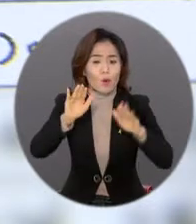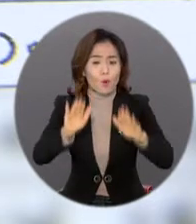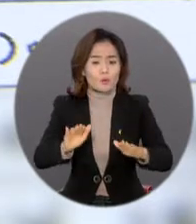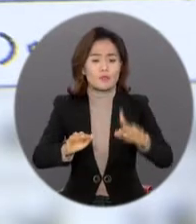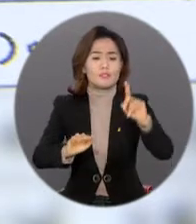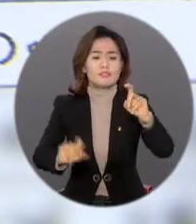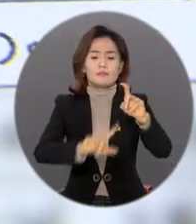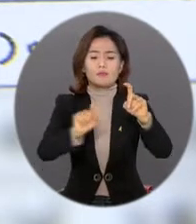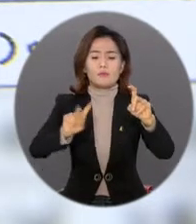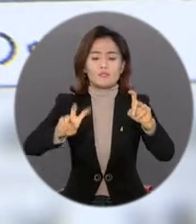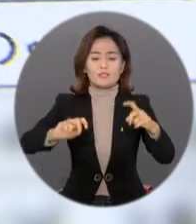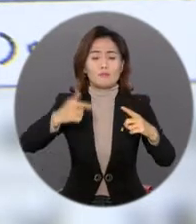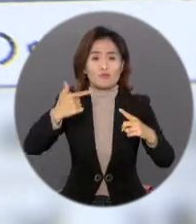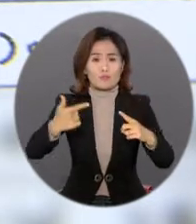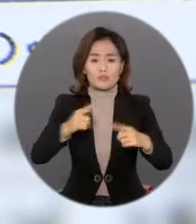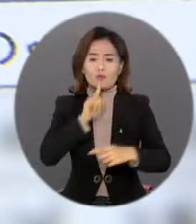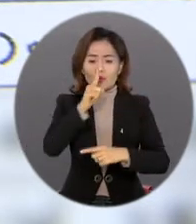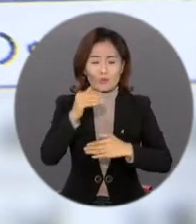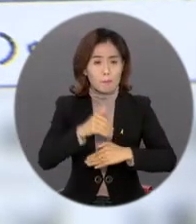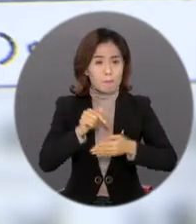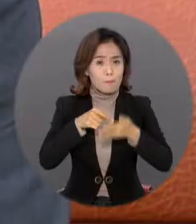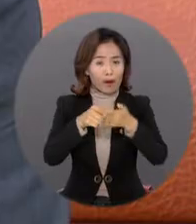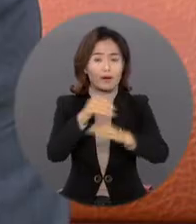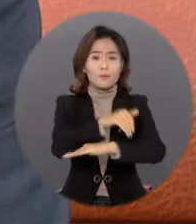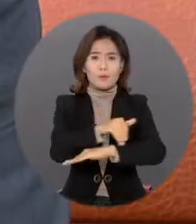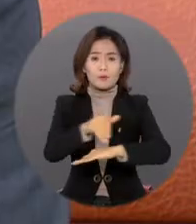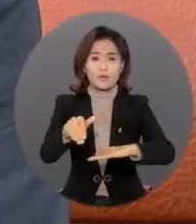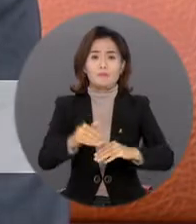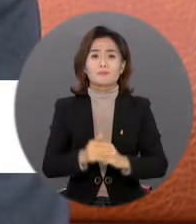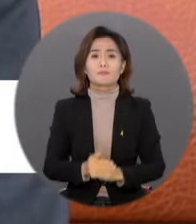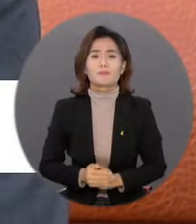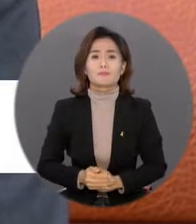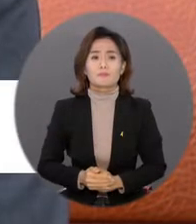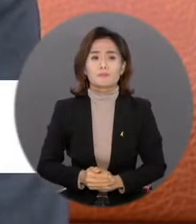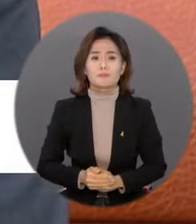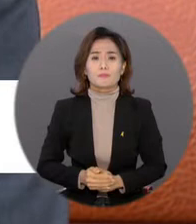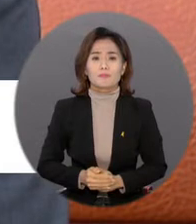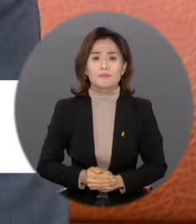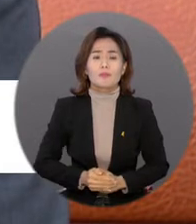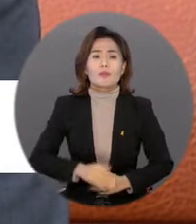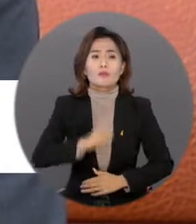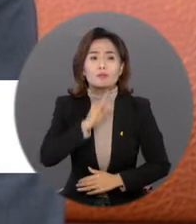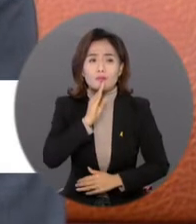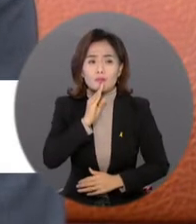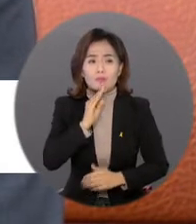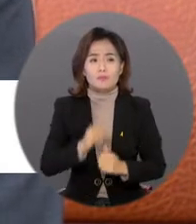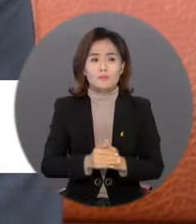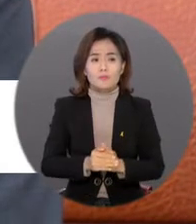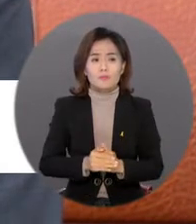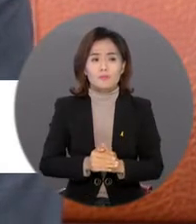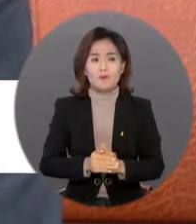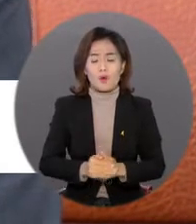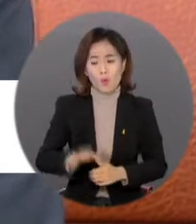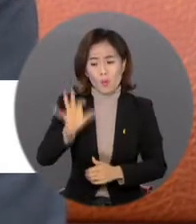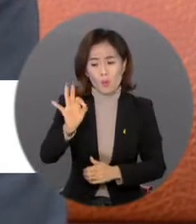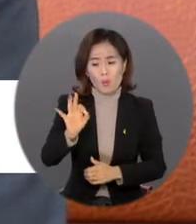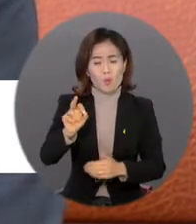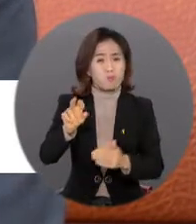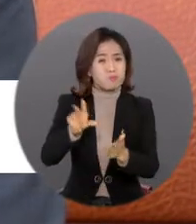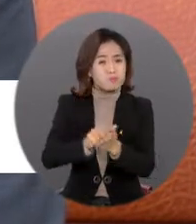오는 26일에 맞춰 소송을 낼 계획입니다. 이것을 상당히 이 돈의 금전에